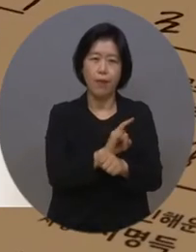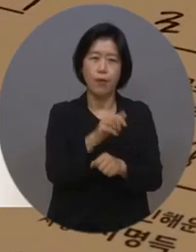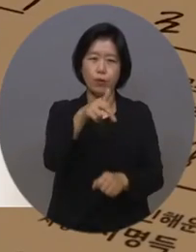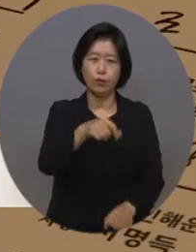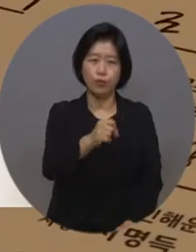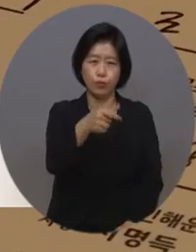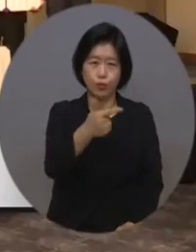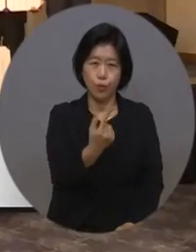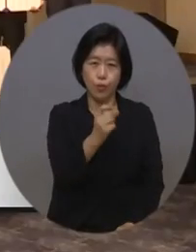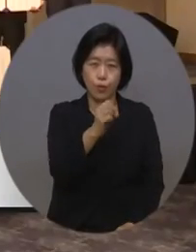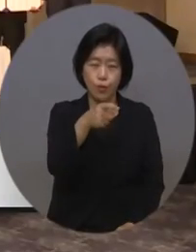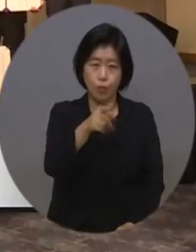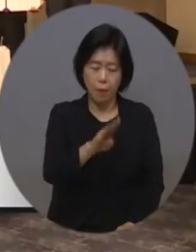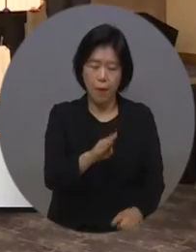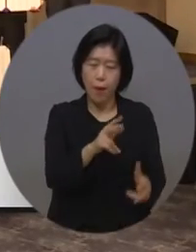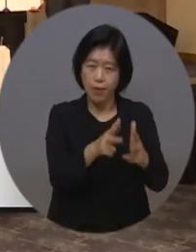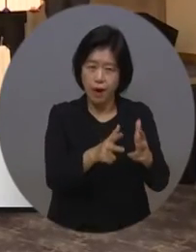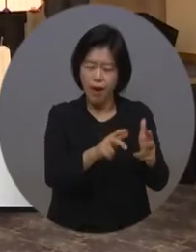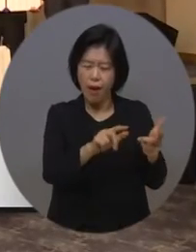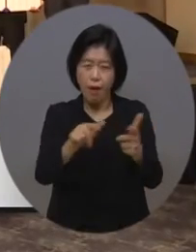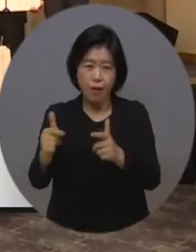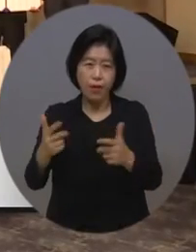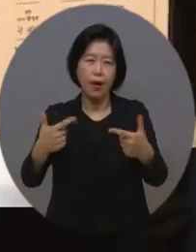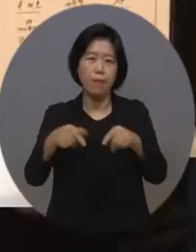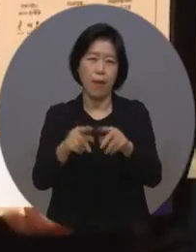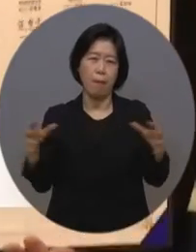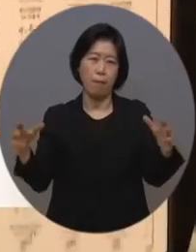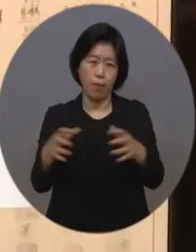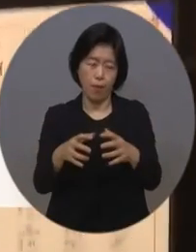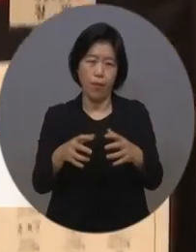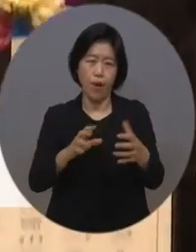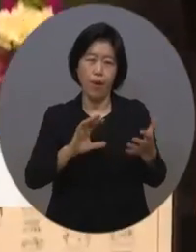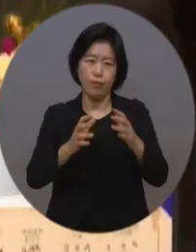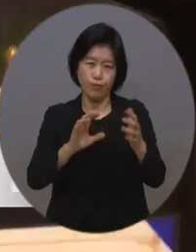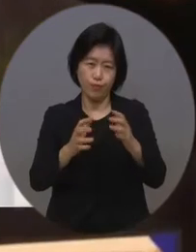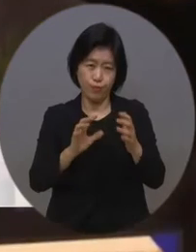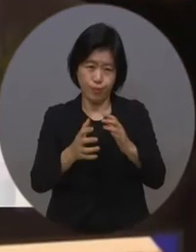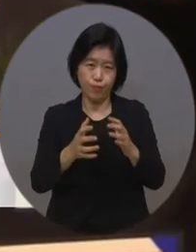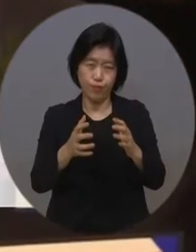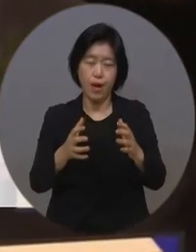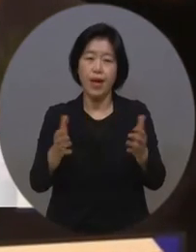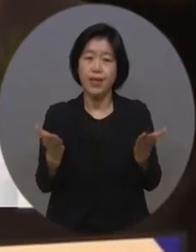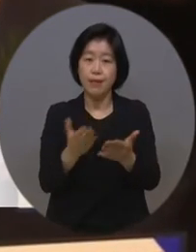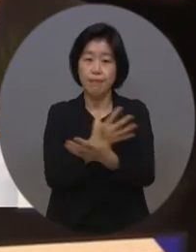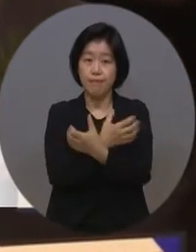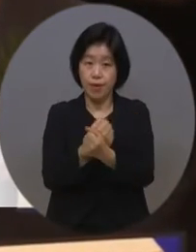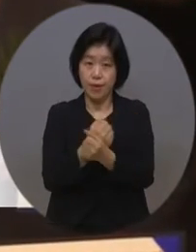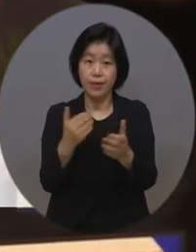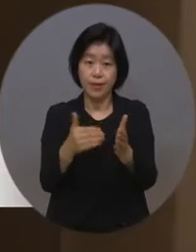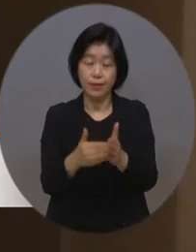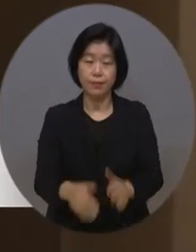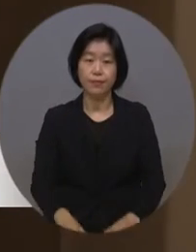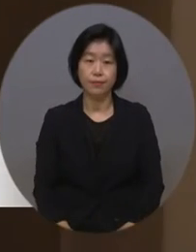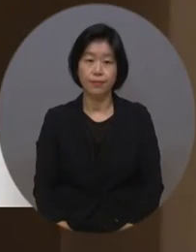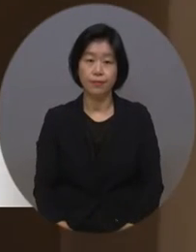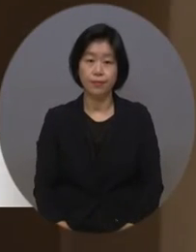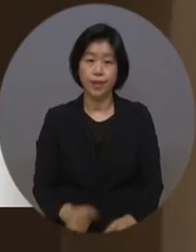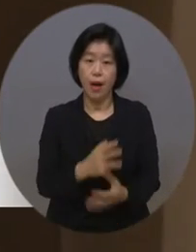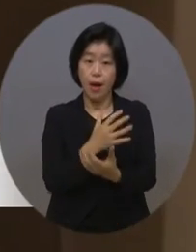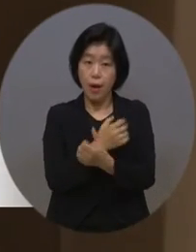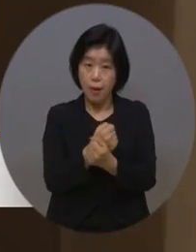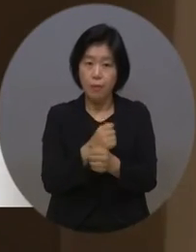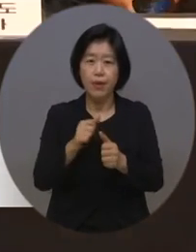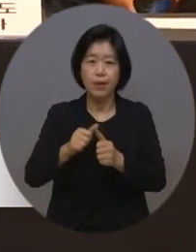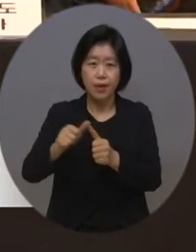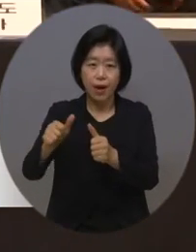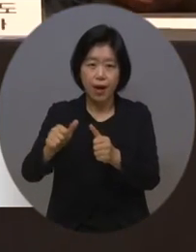기관 기업들과 친환경 선박 생태계 조성을 위한 산학 연관 업무 협약식을 가졌습니다. 협약에 따라 각